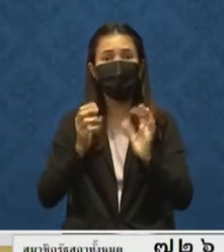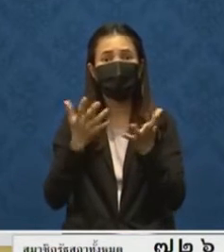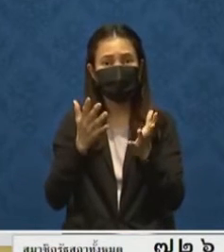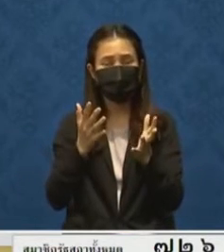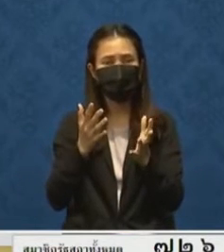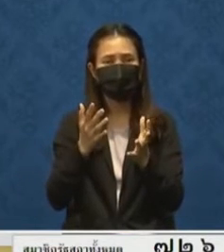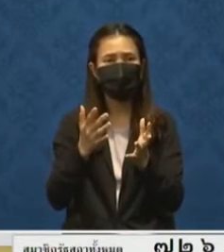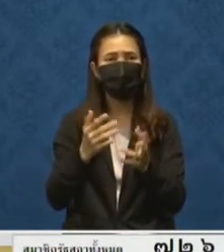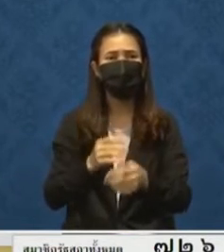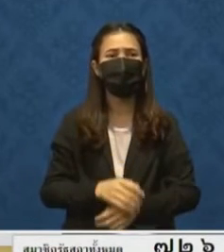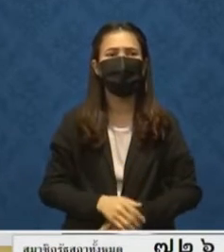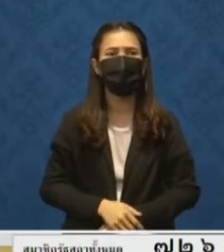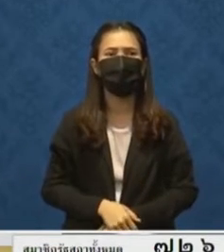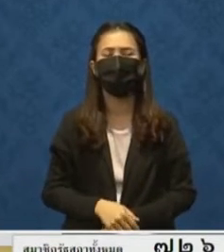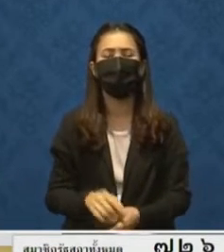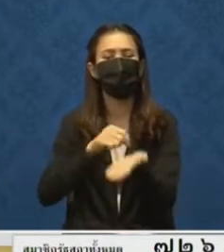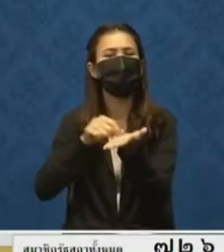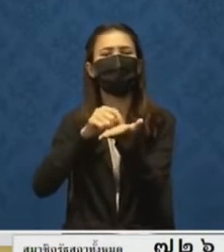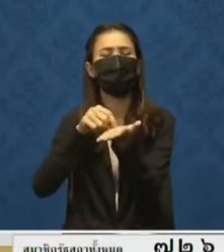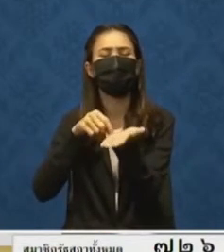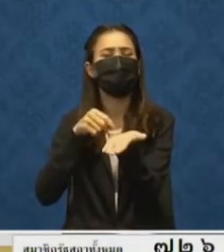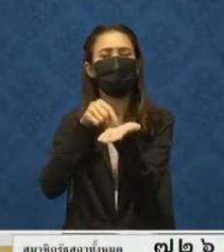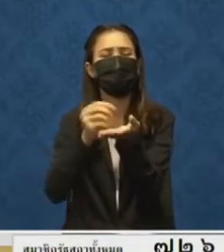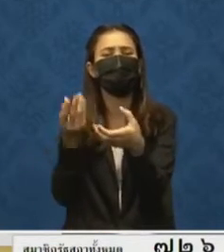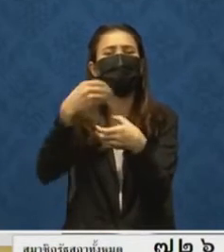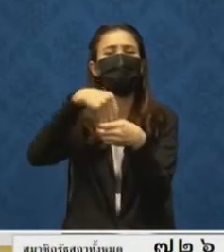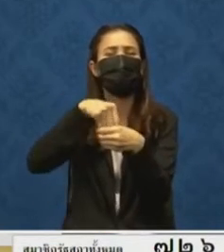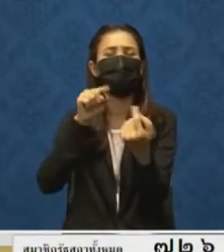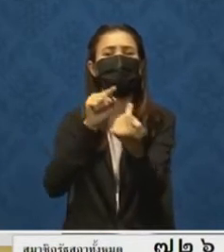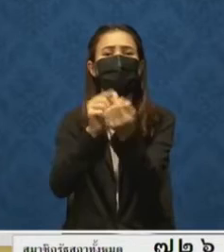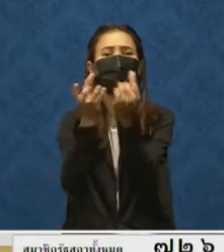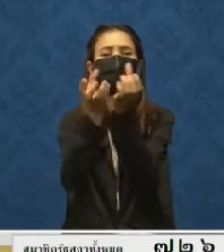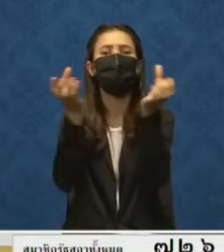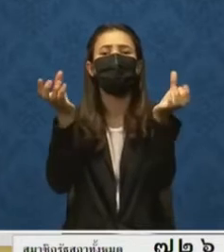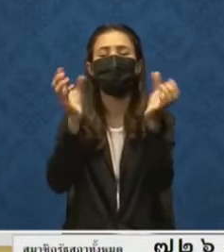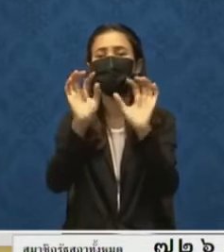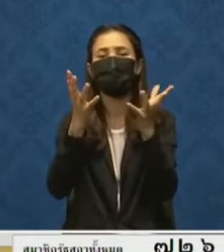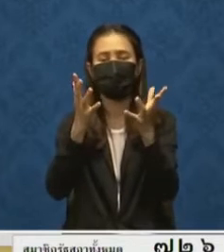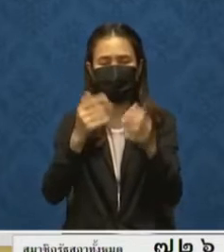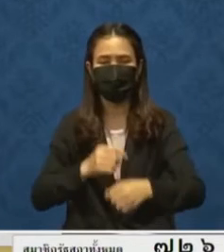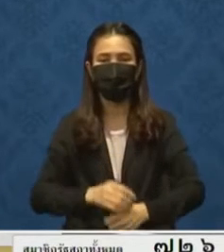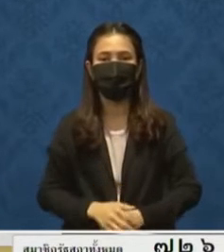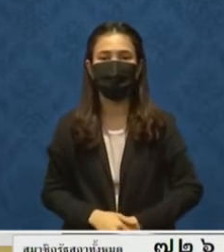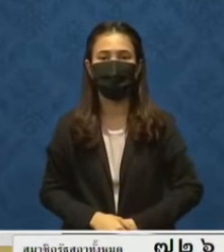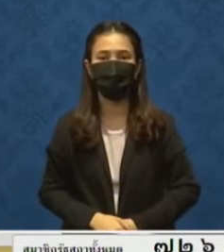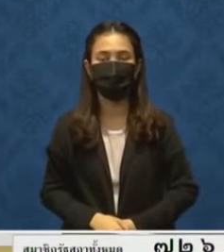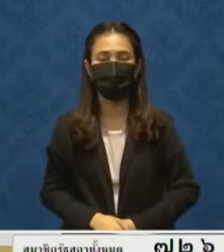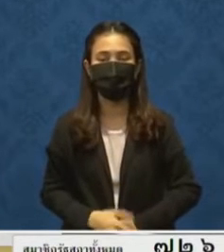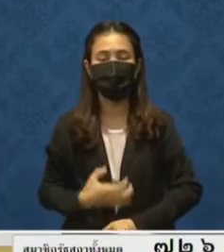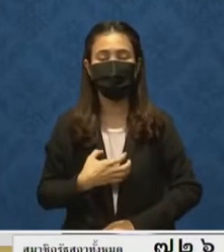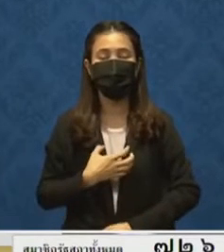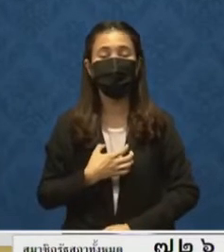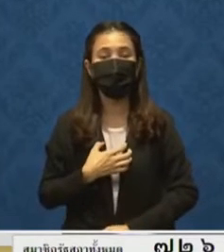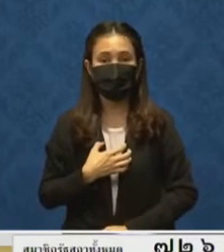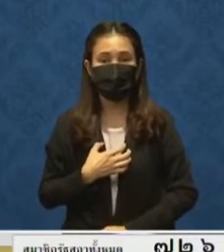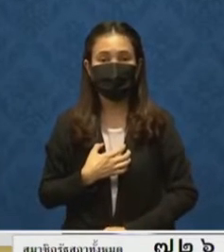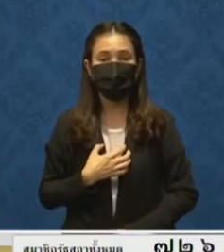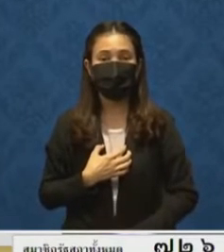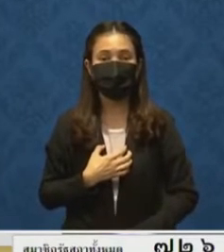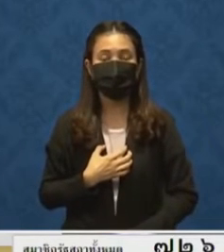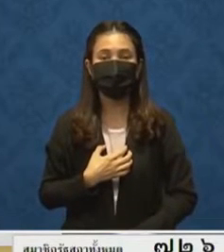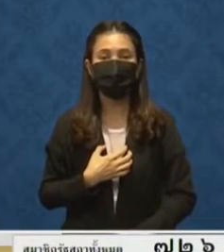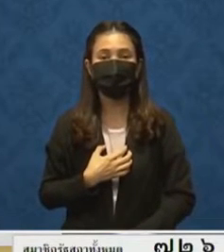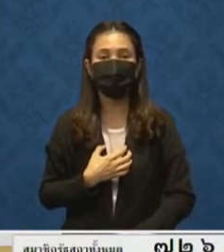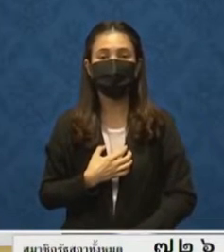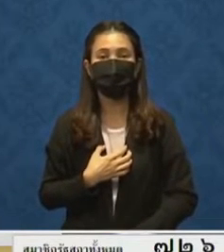ไม่เขียนไ้ในรฐมนุรธก็เลยอยากจะฝากผู้กรับชาในทัมงาน